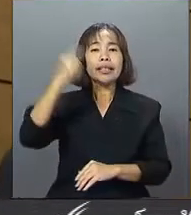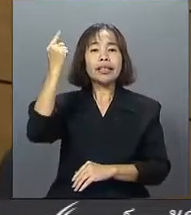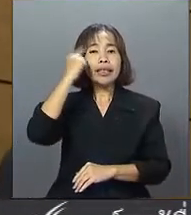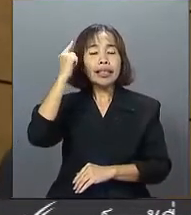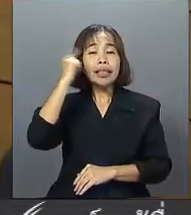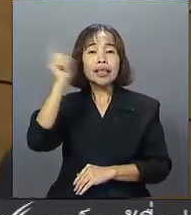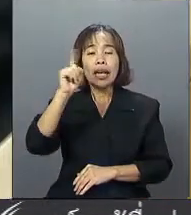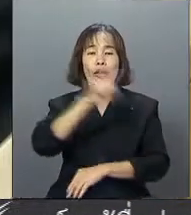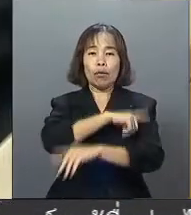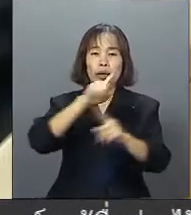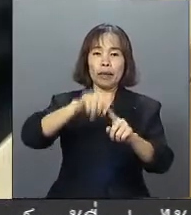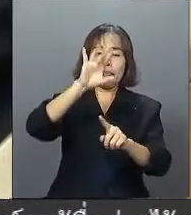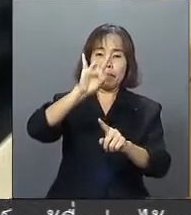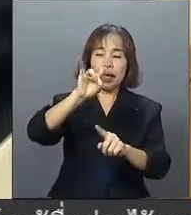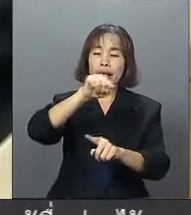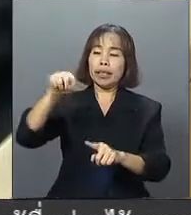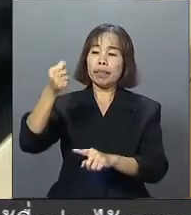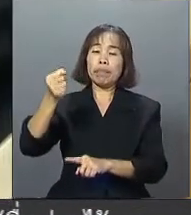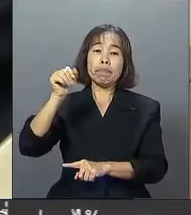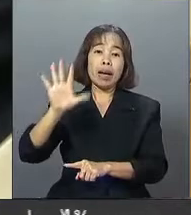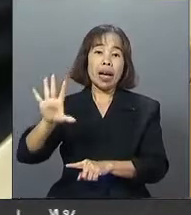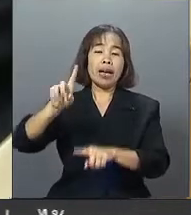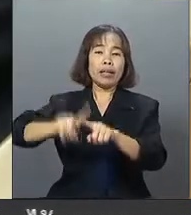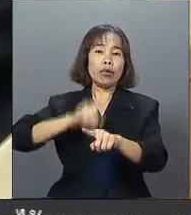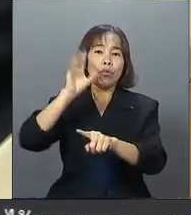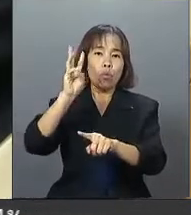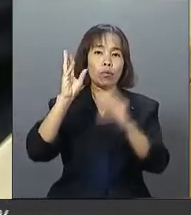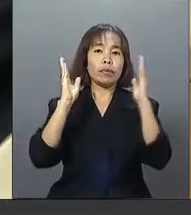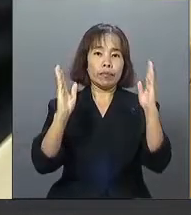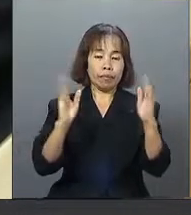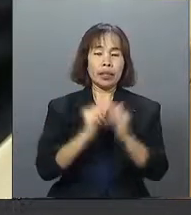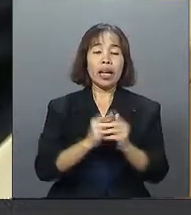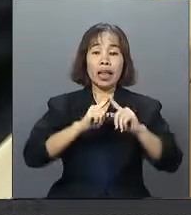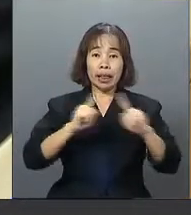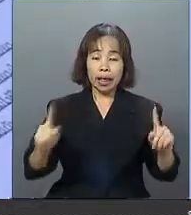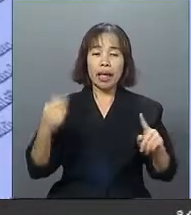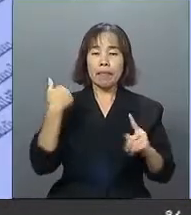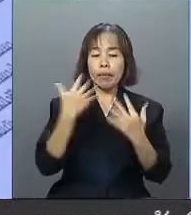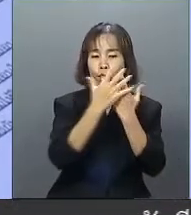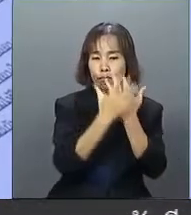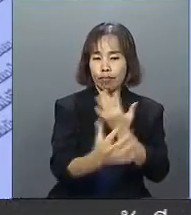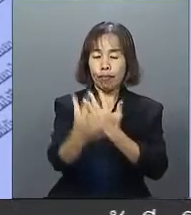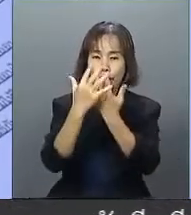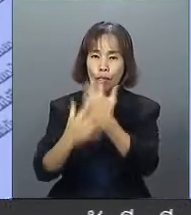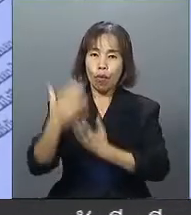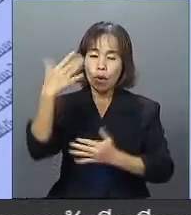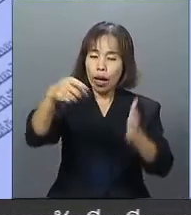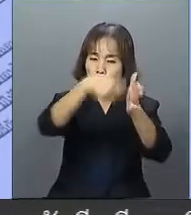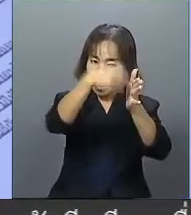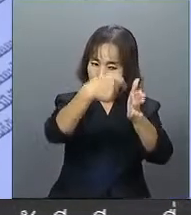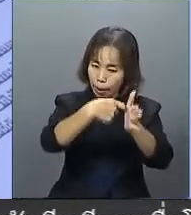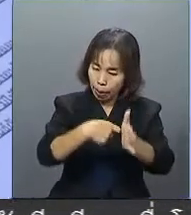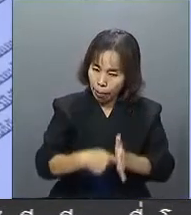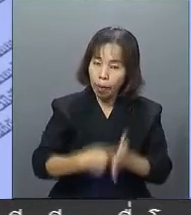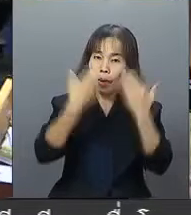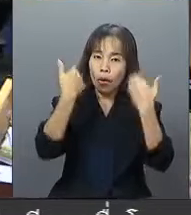ในวันที่8หรือ15มิถุนายนนี้โดยกำหนดที่จะเปิดสัมมนาทบทวนหลักการและเหตุผลของร่างกฎหมายทั้ง2ฉบับ